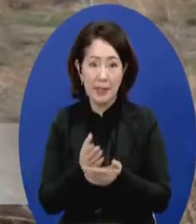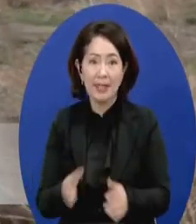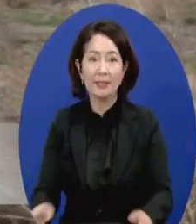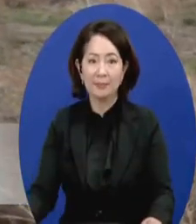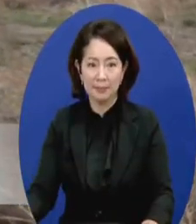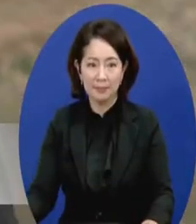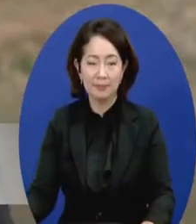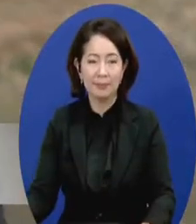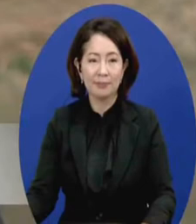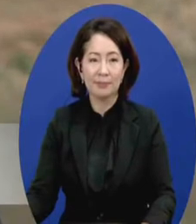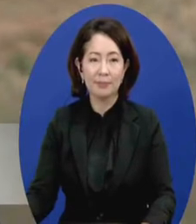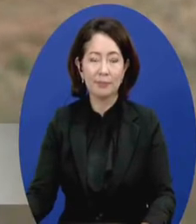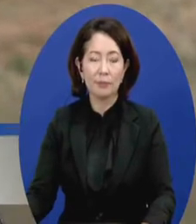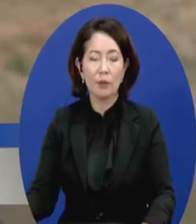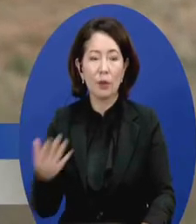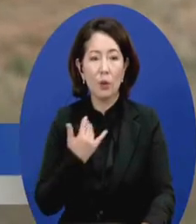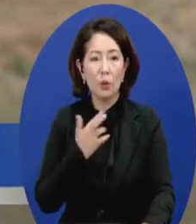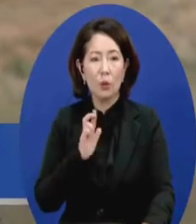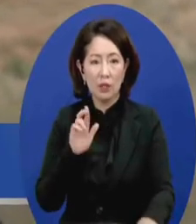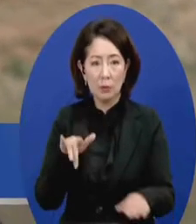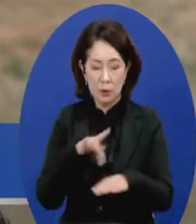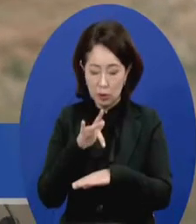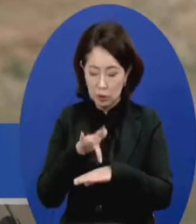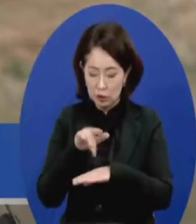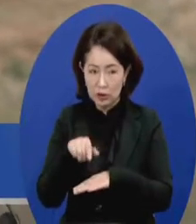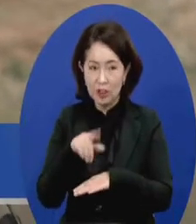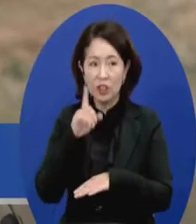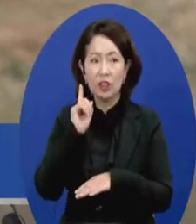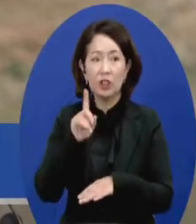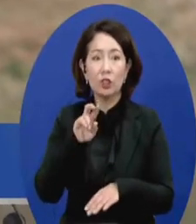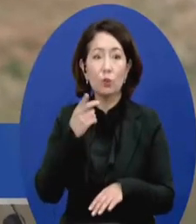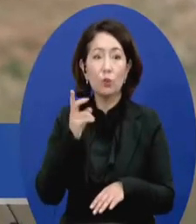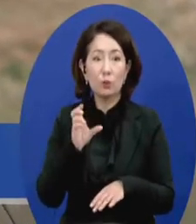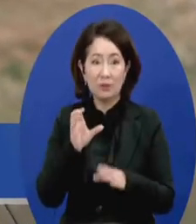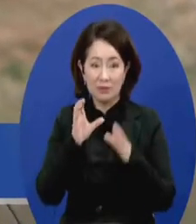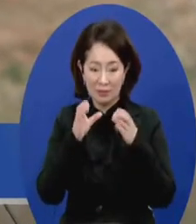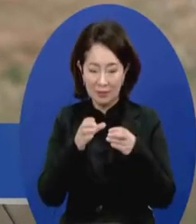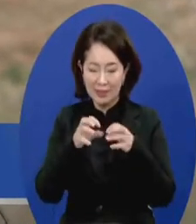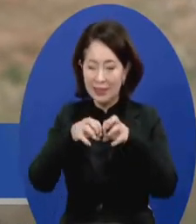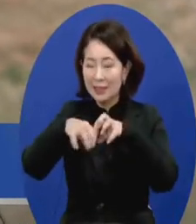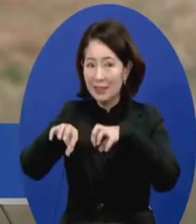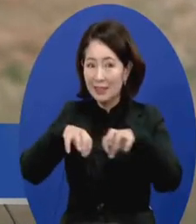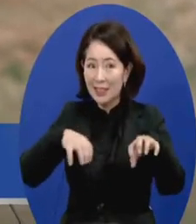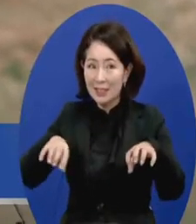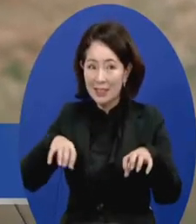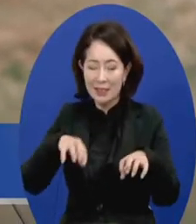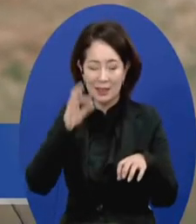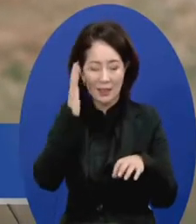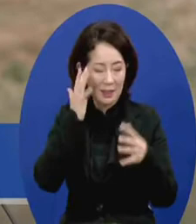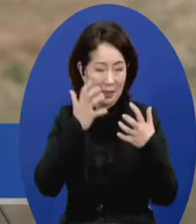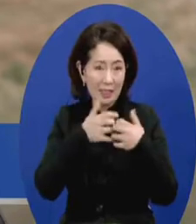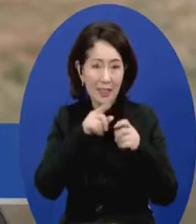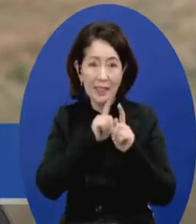байна. Улаанбаатар хотын одоо нэгдүгээр хэсгийг задлсан ийм одоо стратеги барья гэж байгаа.